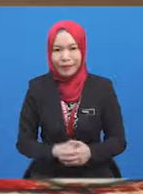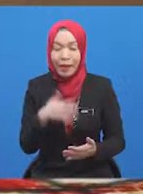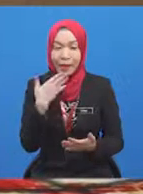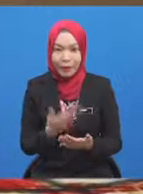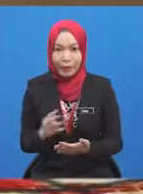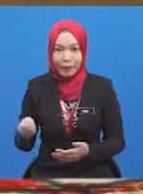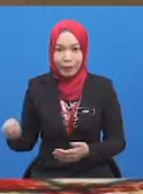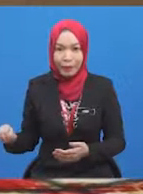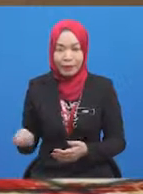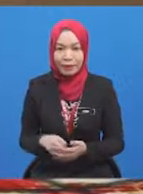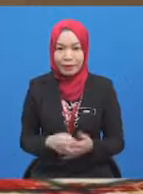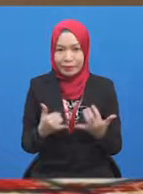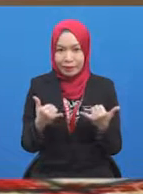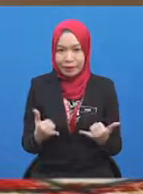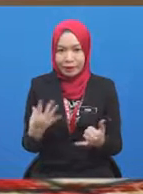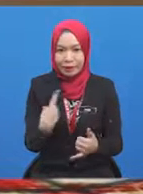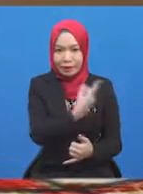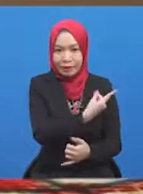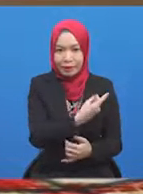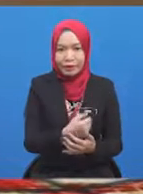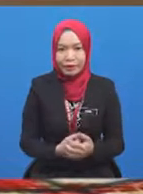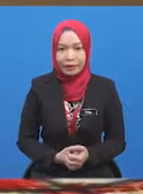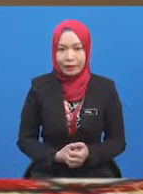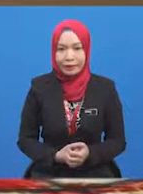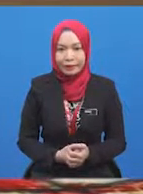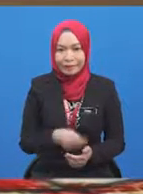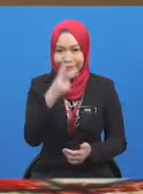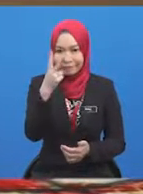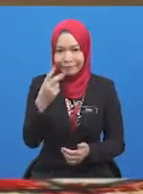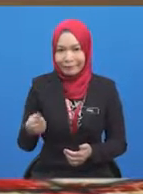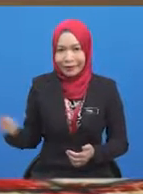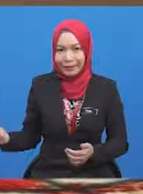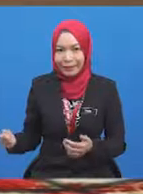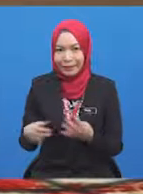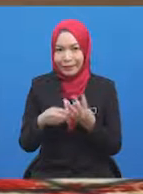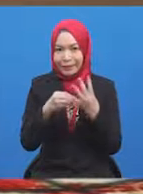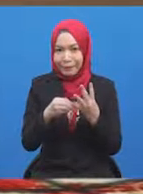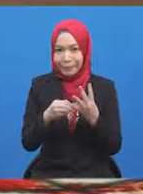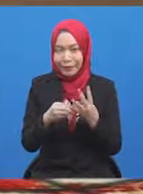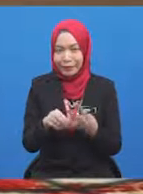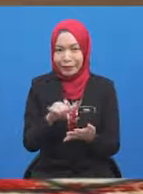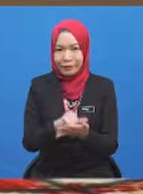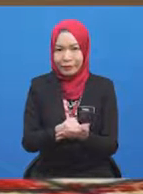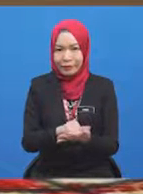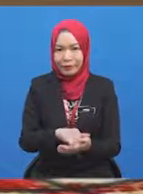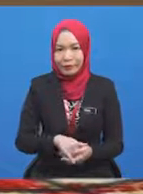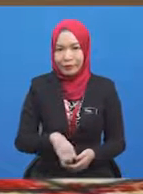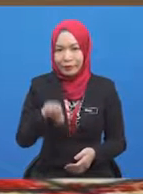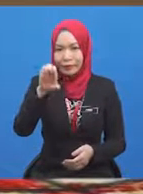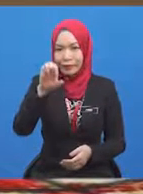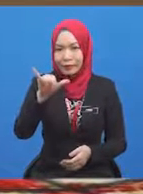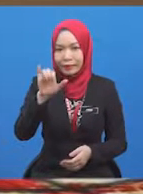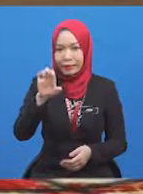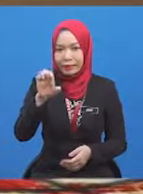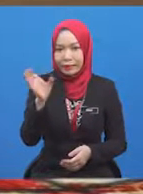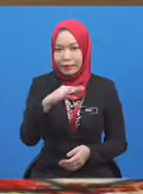Baiklah murid-murid. Sekarang kita beralih kepada tool yang keempat, iaitu eyedropper tool.